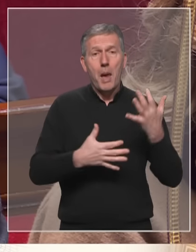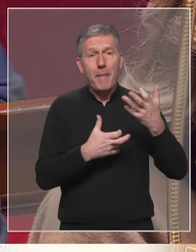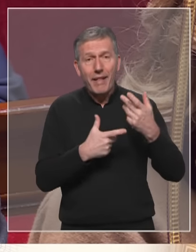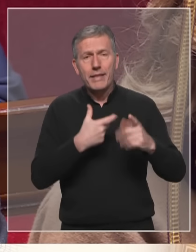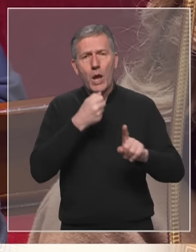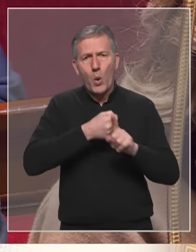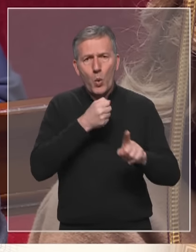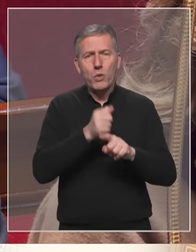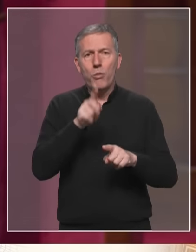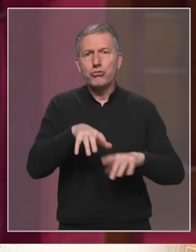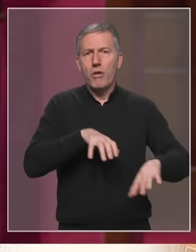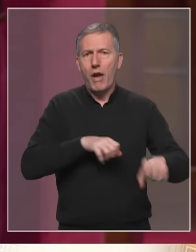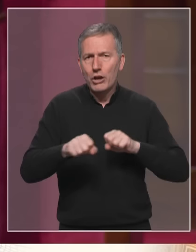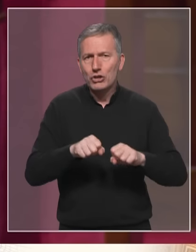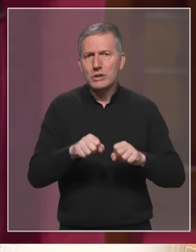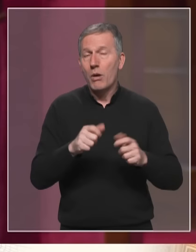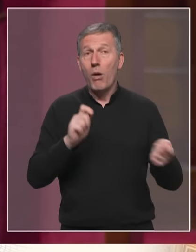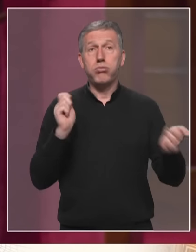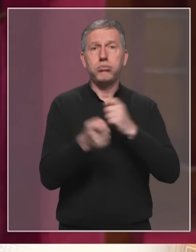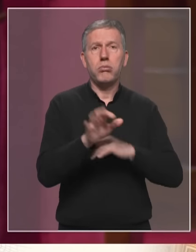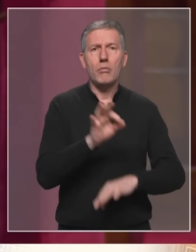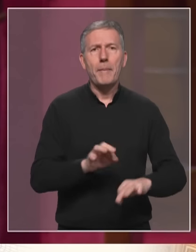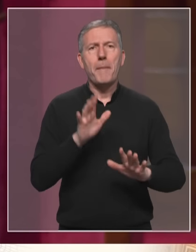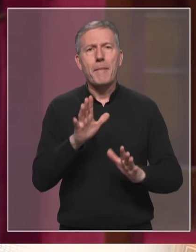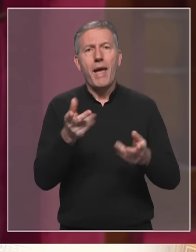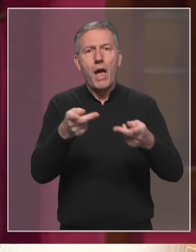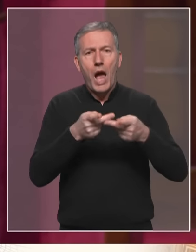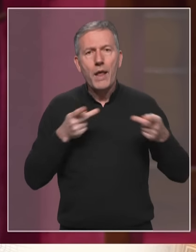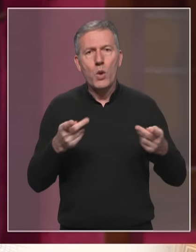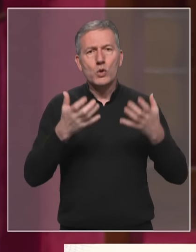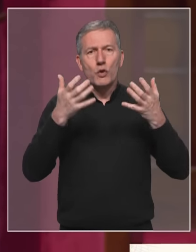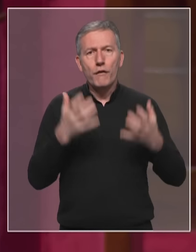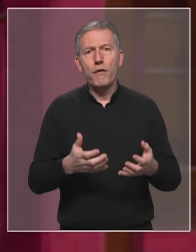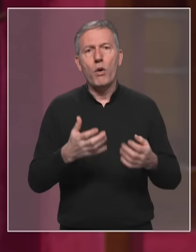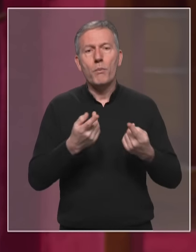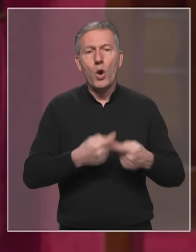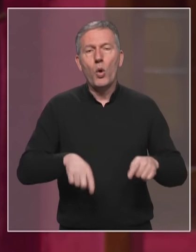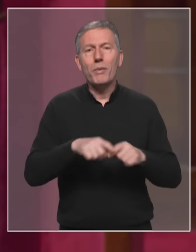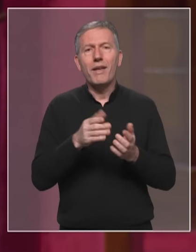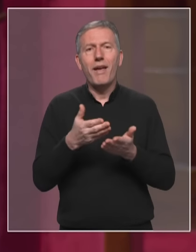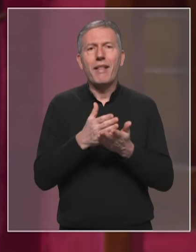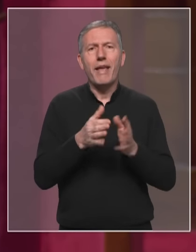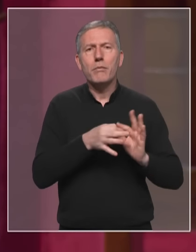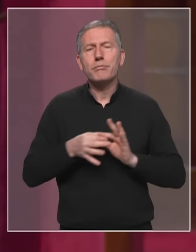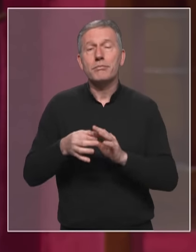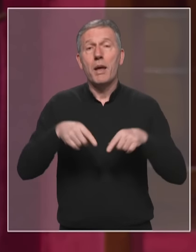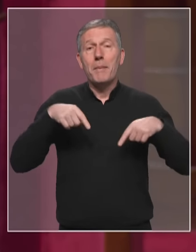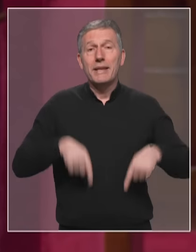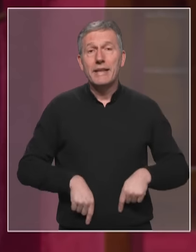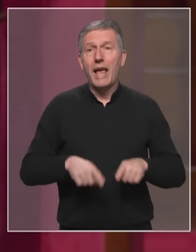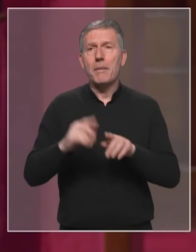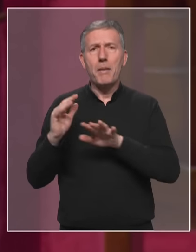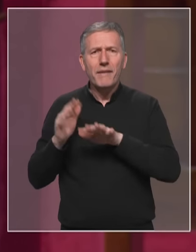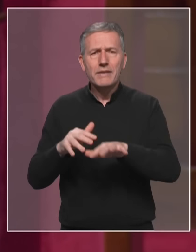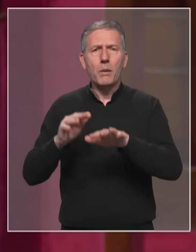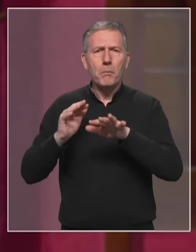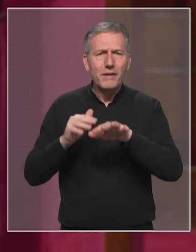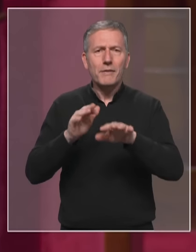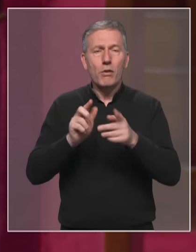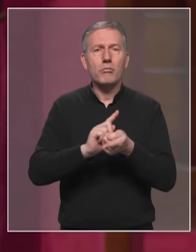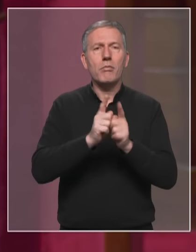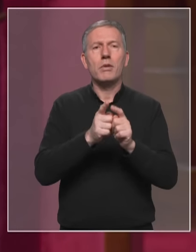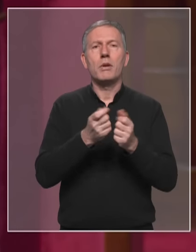agir. Pas de grande révolution, mais quelques annonces néanmoins. Vous vouliez vous contenter d'un comité interministériel. À force de manifestations, vous avez finalement